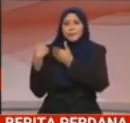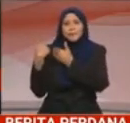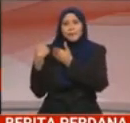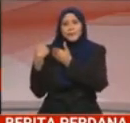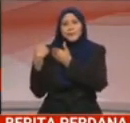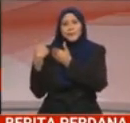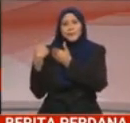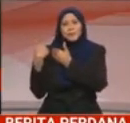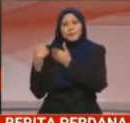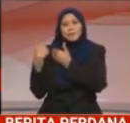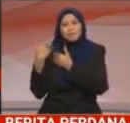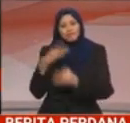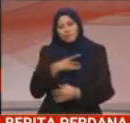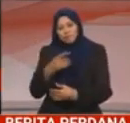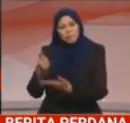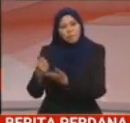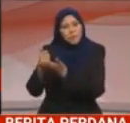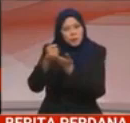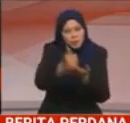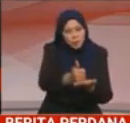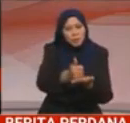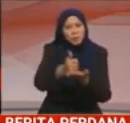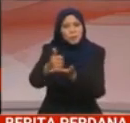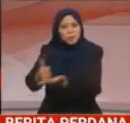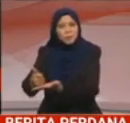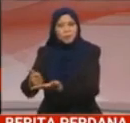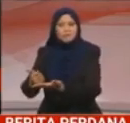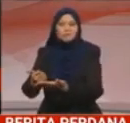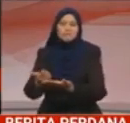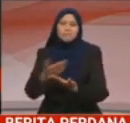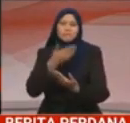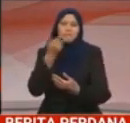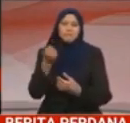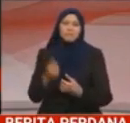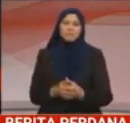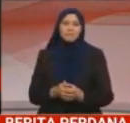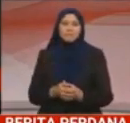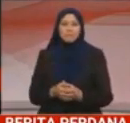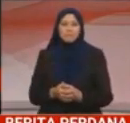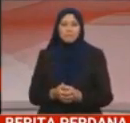bertanggungjawab, suka menolong dan disenangilah.